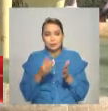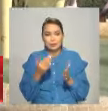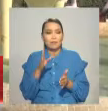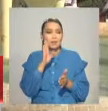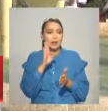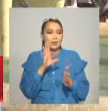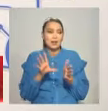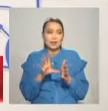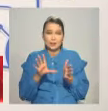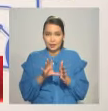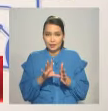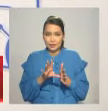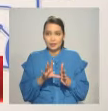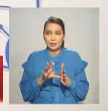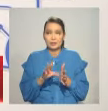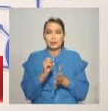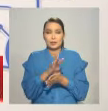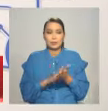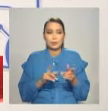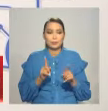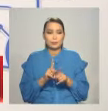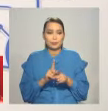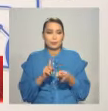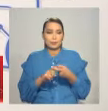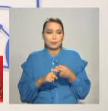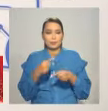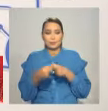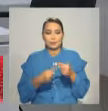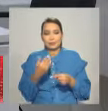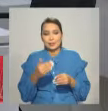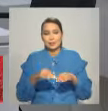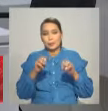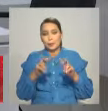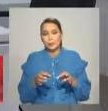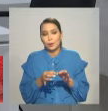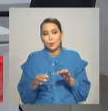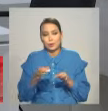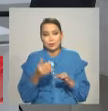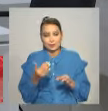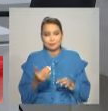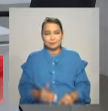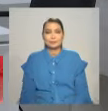энергетике. Далее расширяем каналы связи через подготовку специалистов в области логистики.